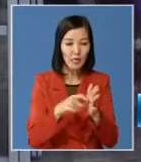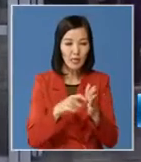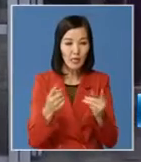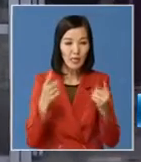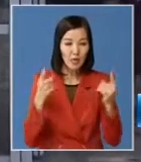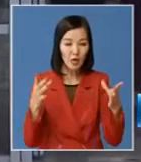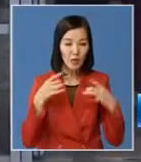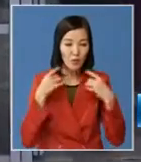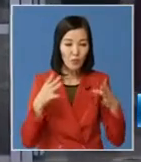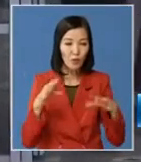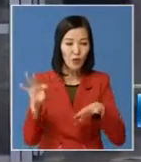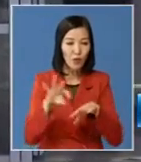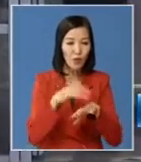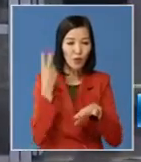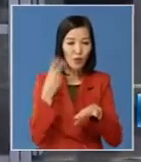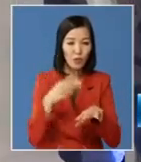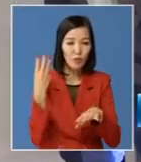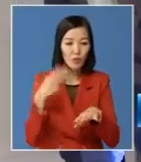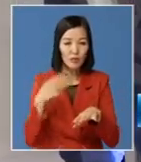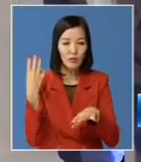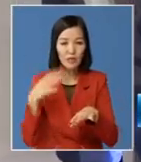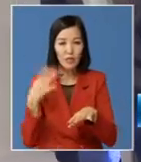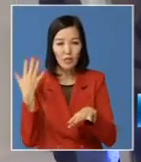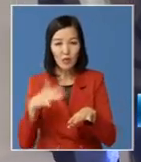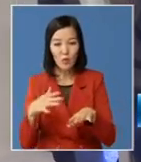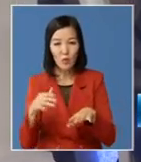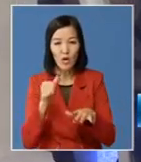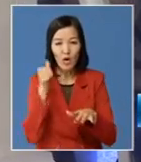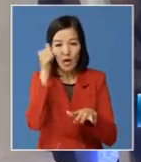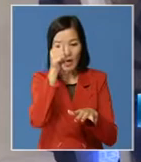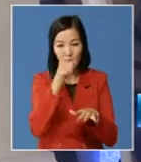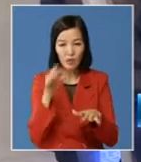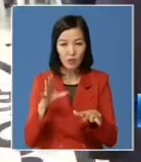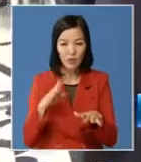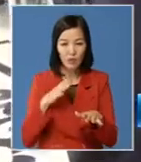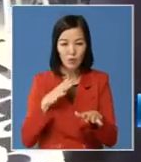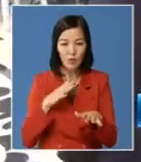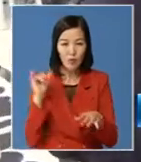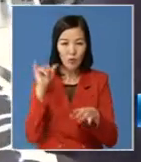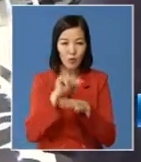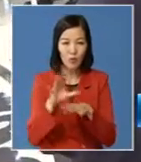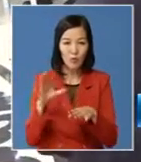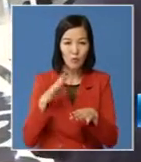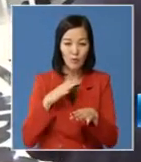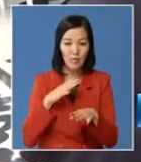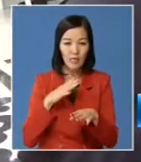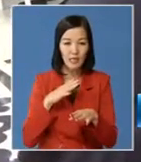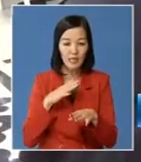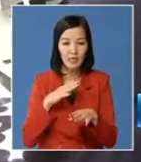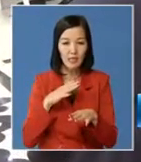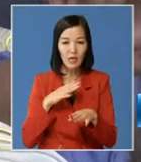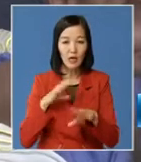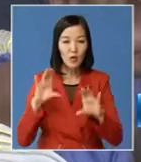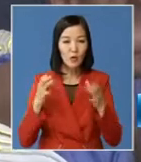думан. Отасқандарына 20, 30, 40, 50, 60 жыл болған ерлі зайыптылар қонақ боп келді. Мұндағы гауһар той